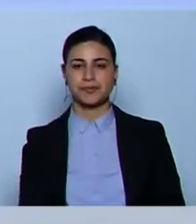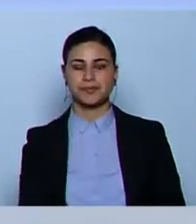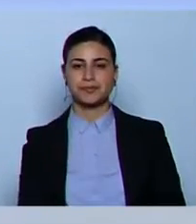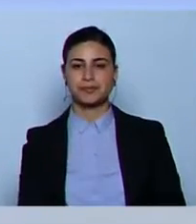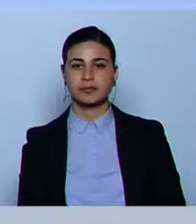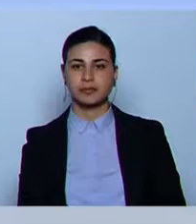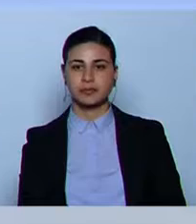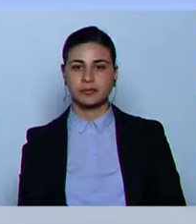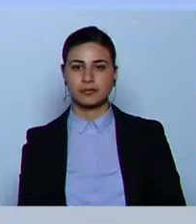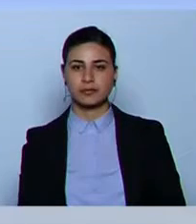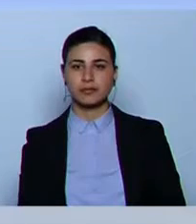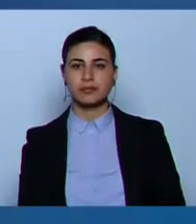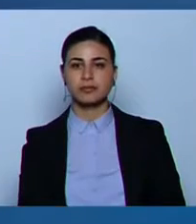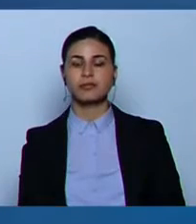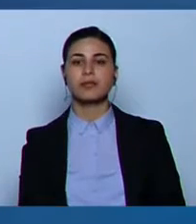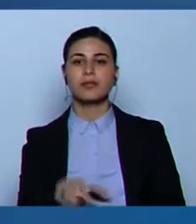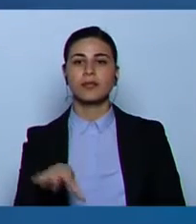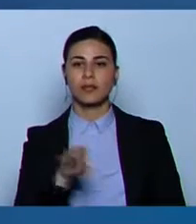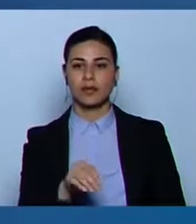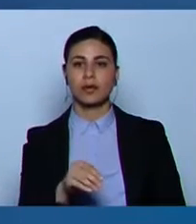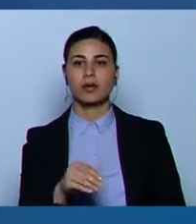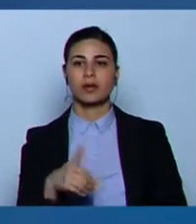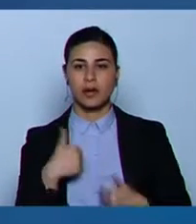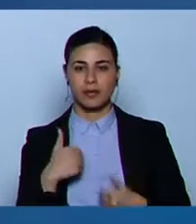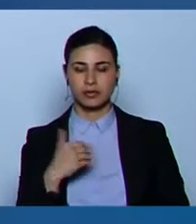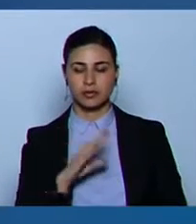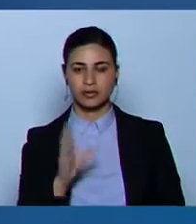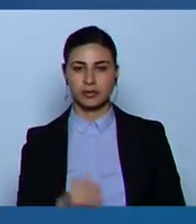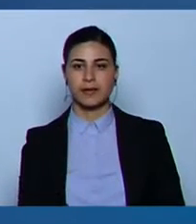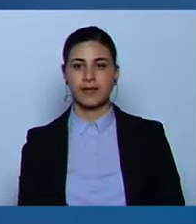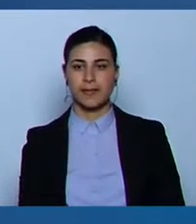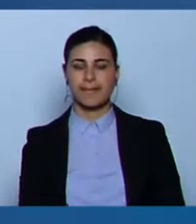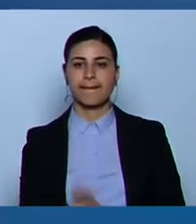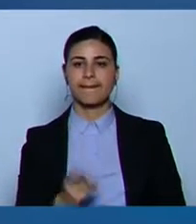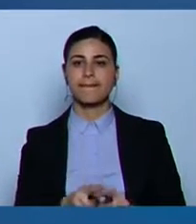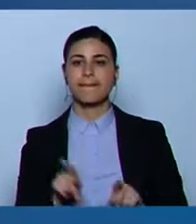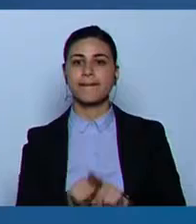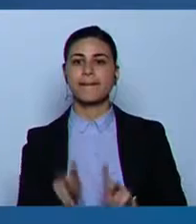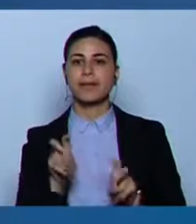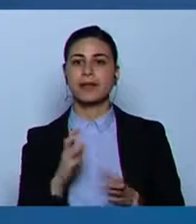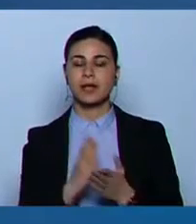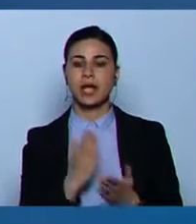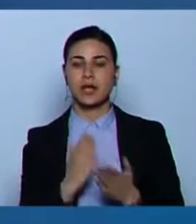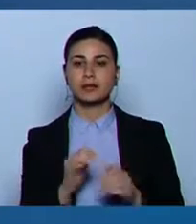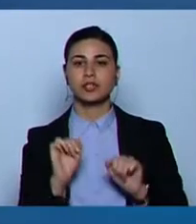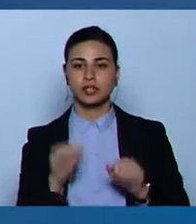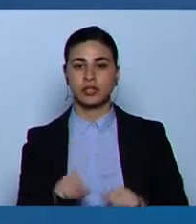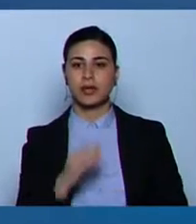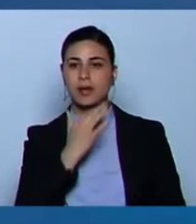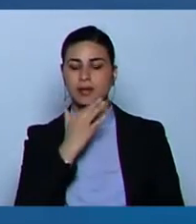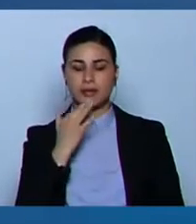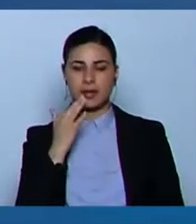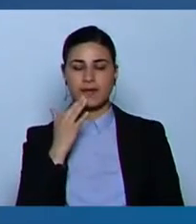მე მივესალმები დისკუსიის ყველა მონაწილეს და ყველა თქვენს მაყურებელს. დიდი მადლობა. დავფიქროთ ეს ისეთი თემა, ალბათ შეიძლება